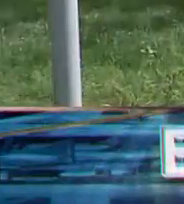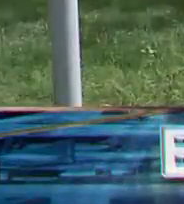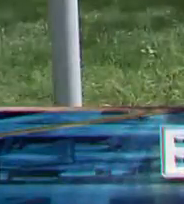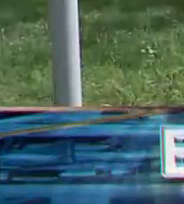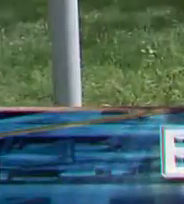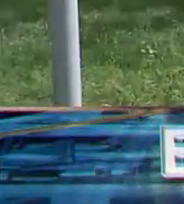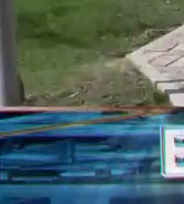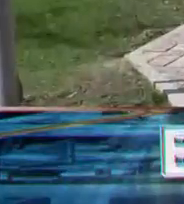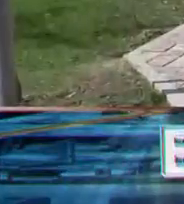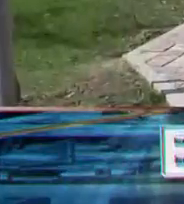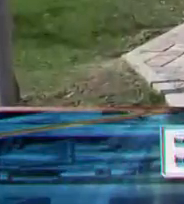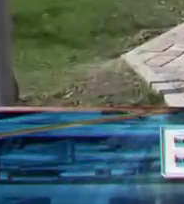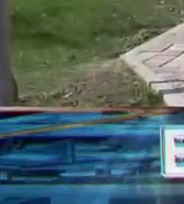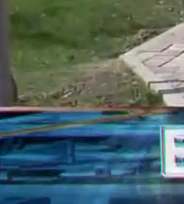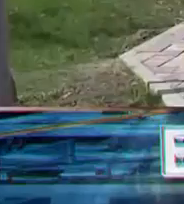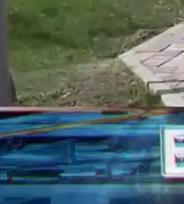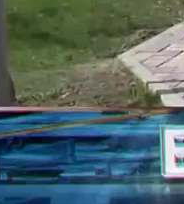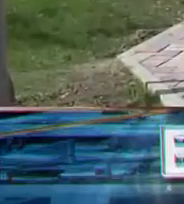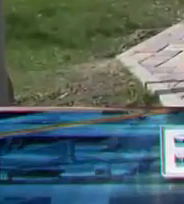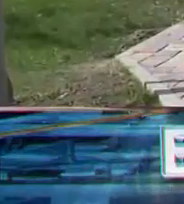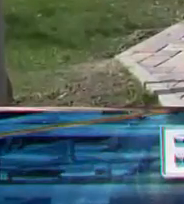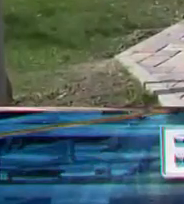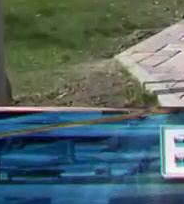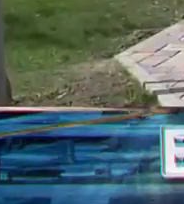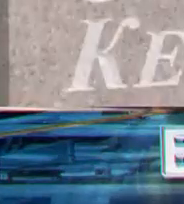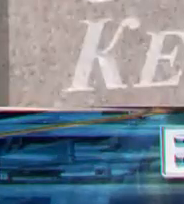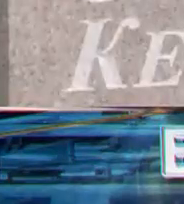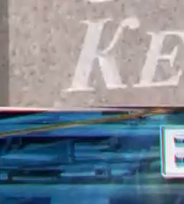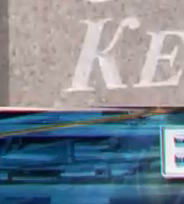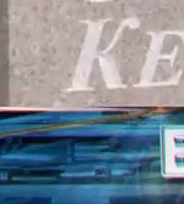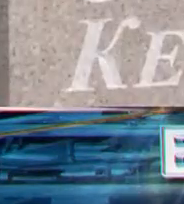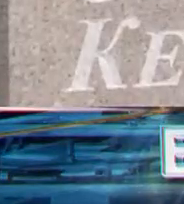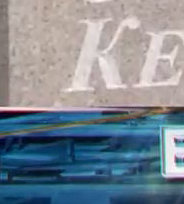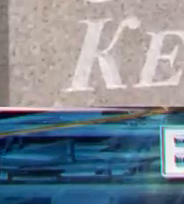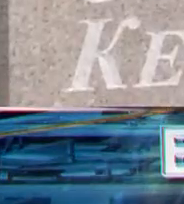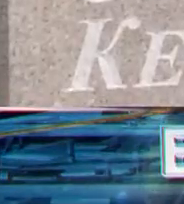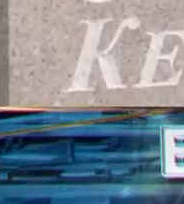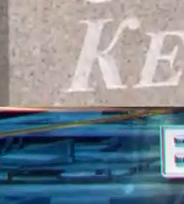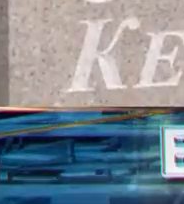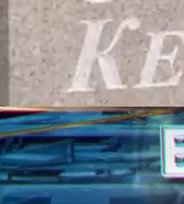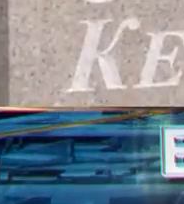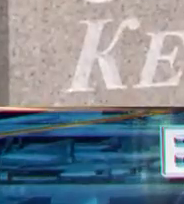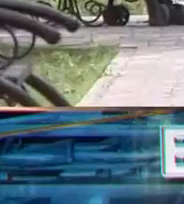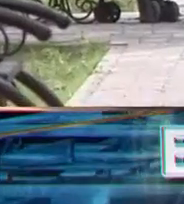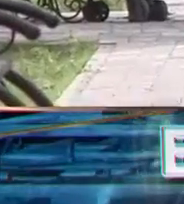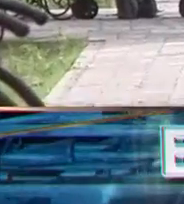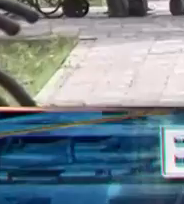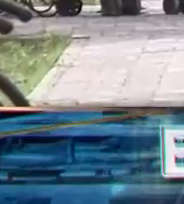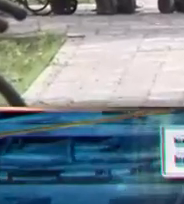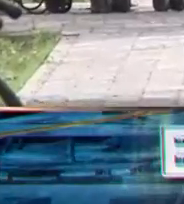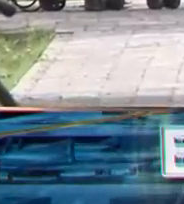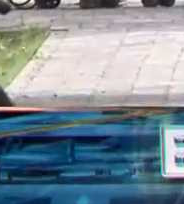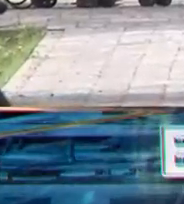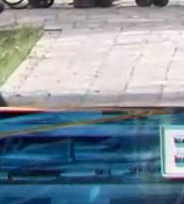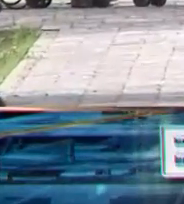Алматы облысының тартуы, Семейде Абай жолы аллеясы салынып жатыр. Жетісулық жастар хәкім Абай ізімен шығыс